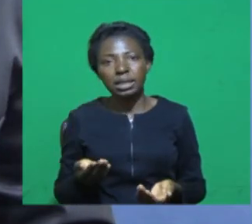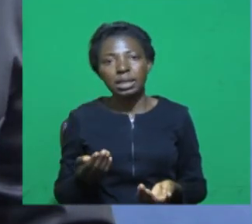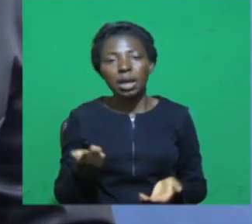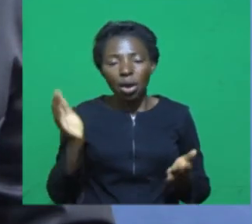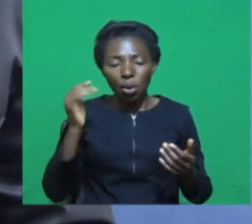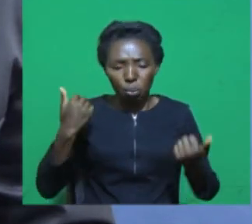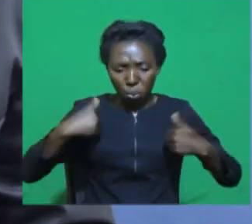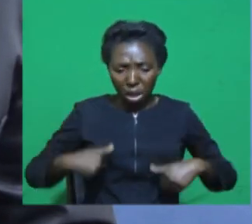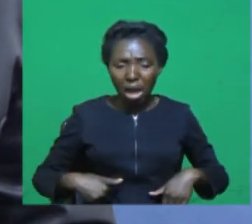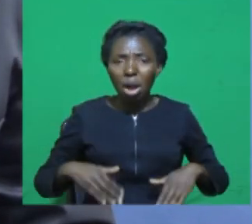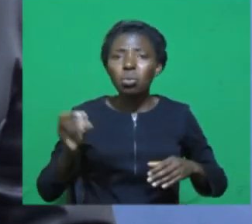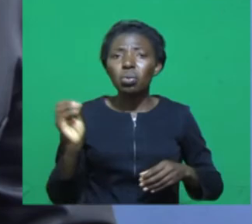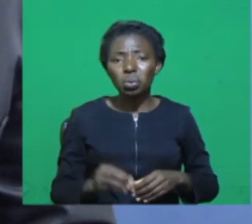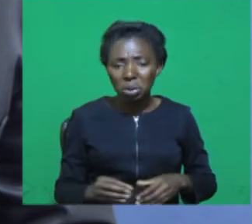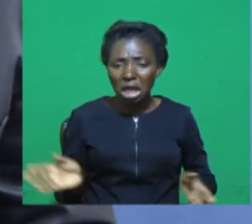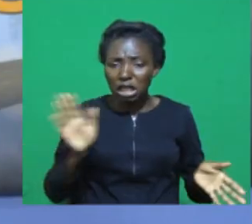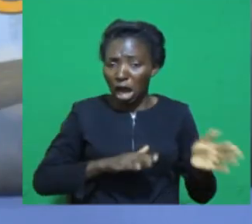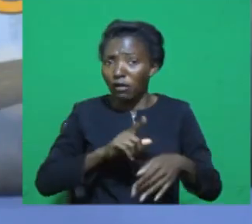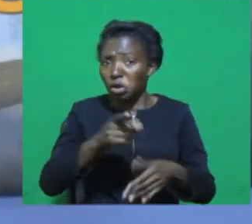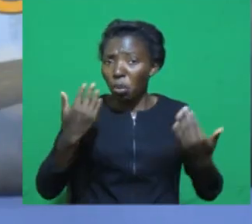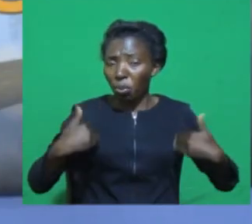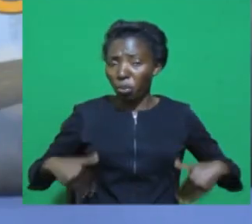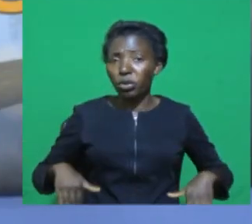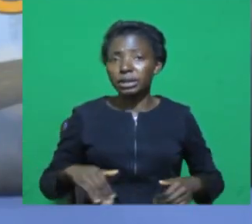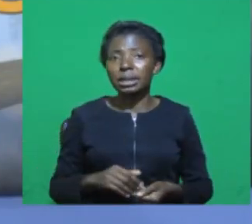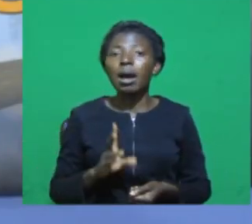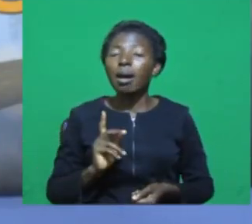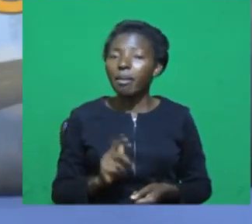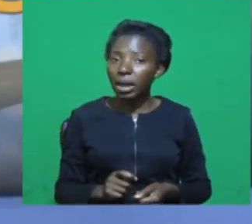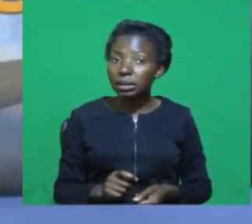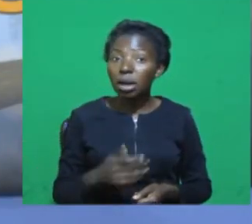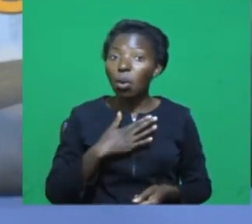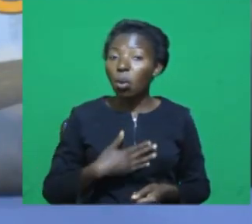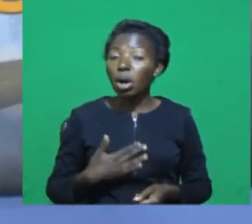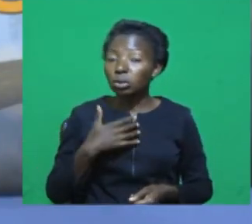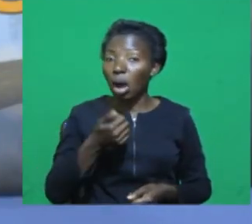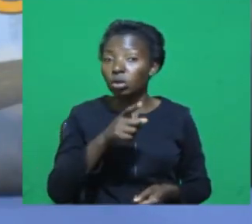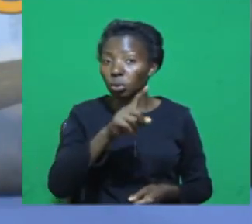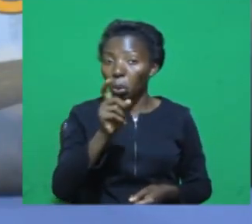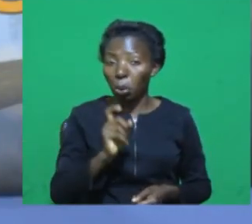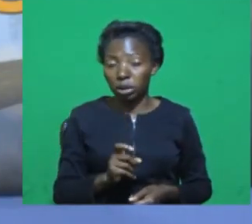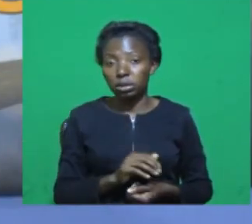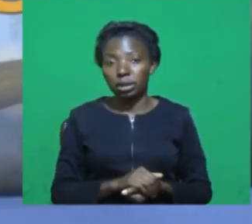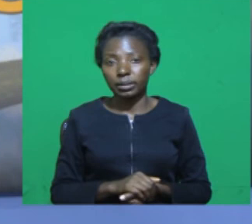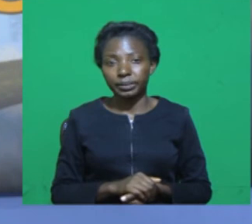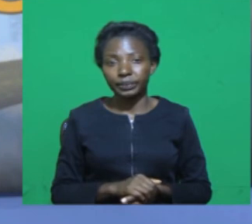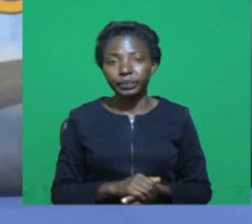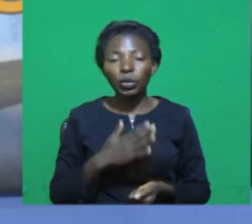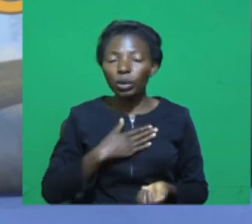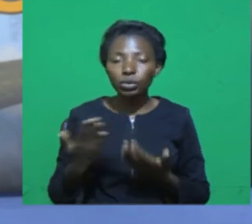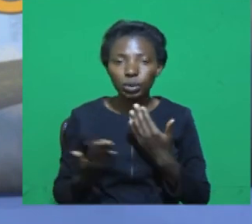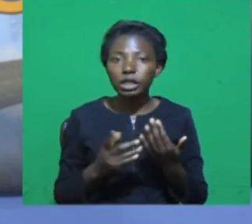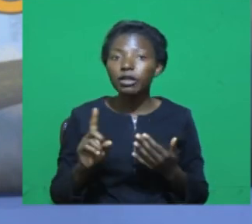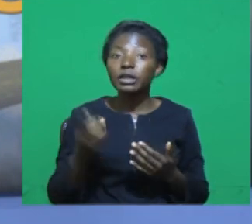nguo dzakafanira dzinovhara miri wese. But pane area yandoda kuzokubvunzai inoita kunge inonetsa kunzwisisa. Chimboerengai